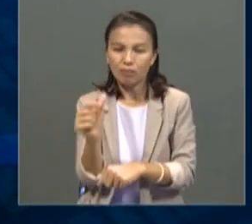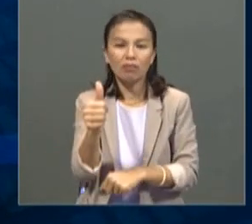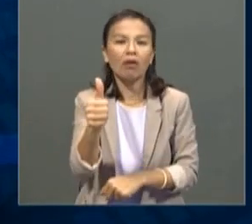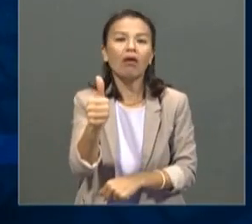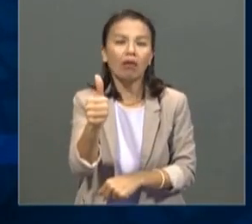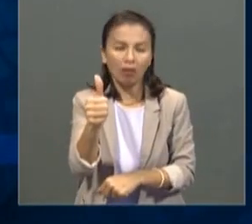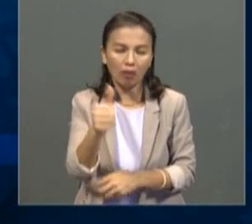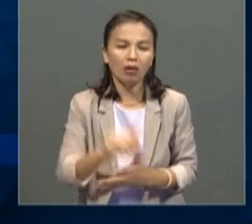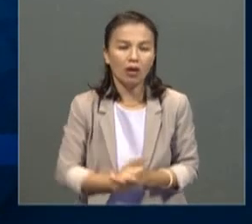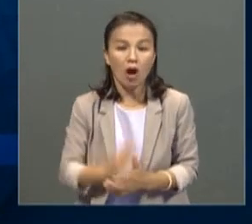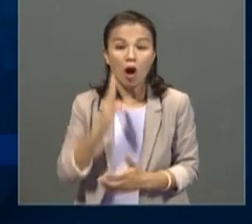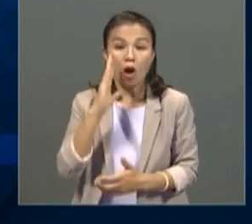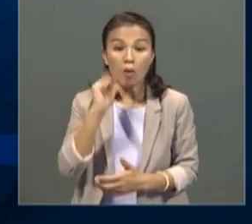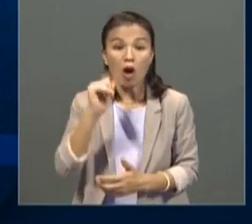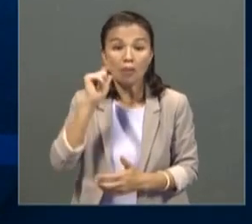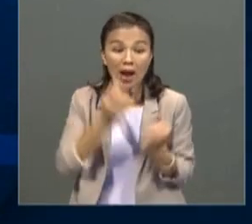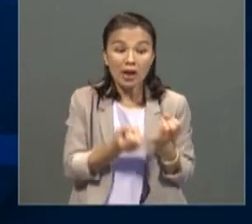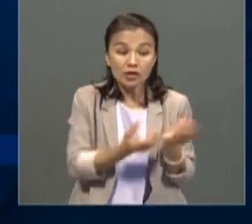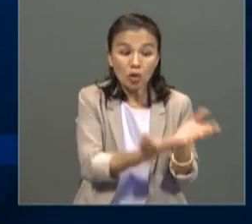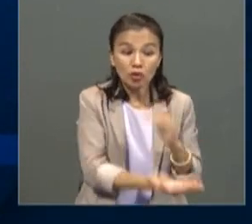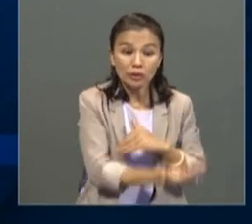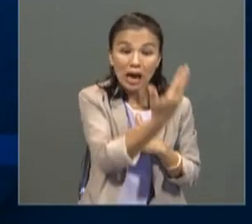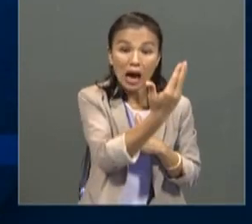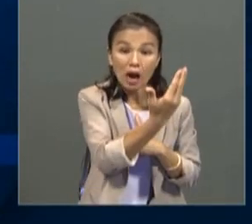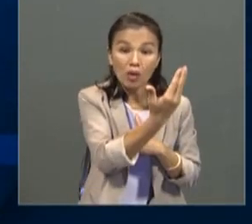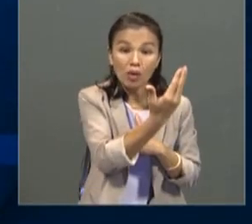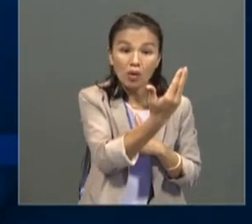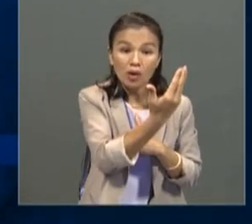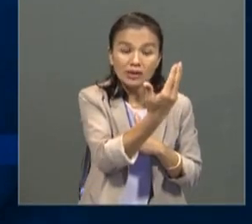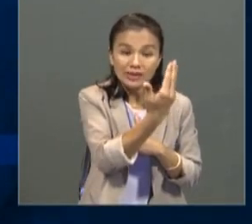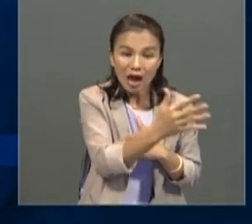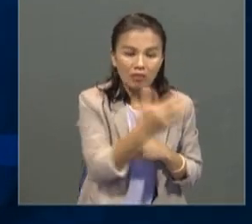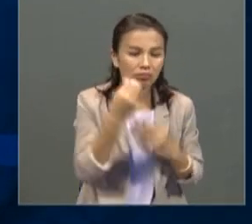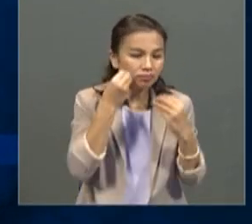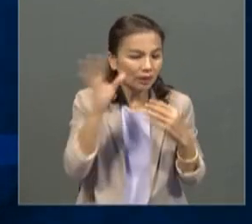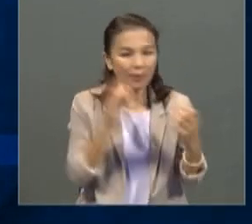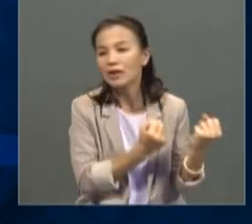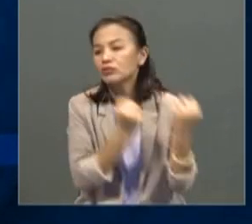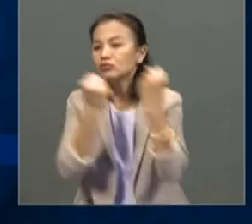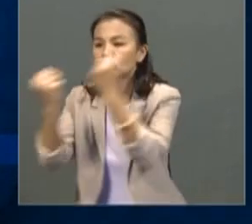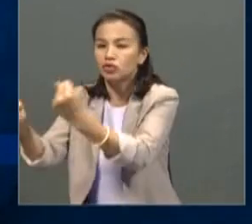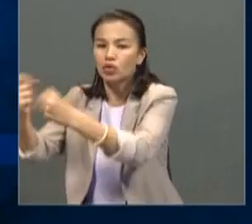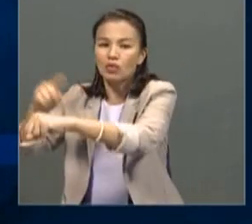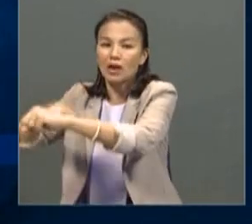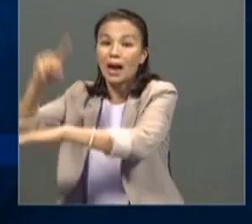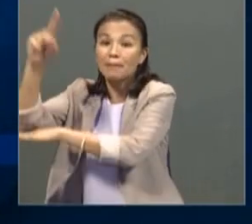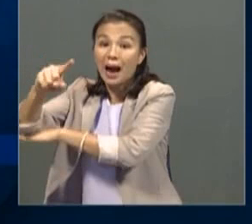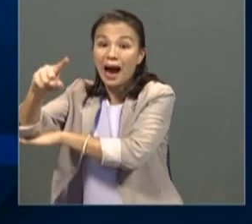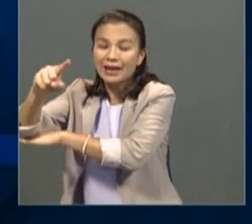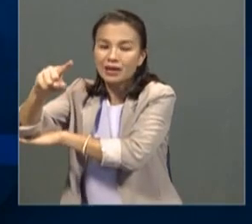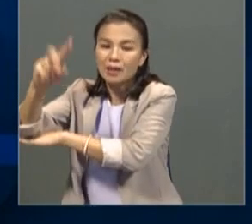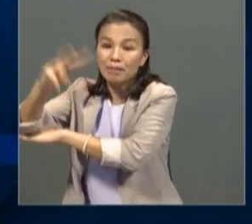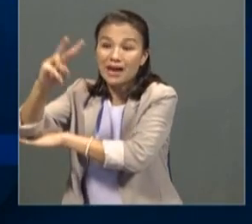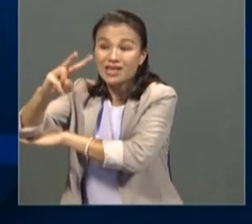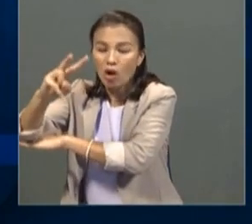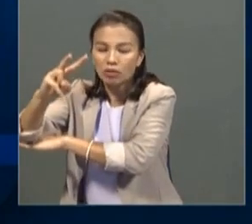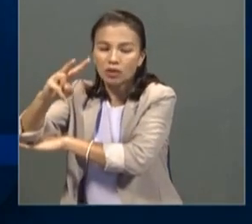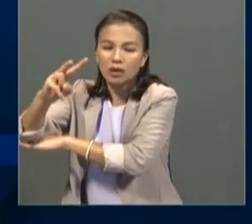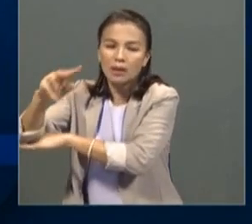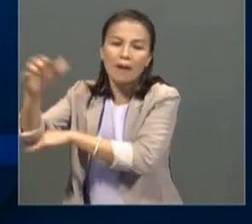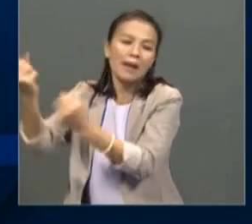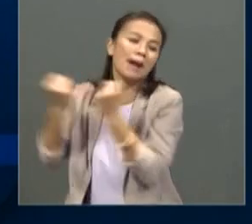ကိုနိုင်ဝက်နဲ့သတ်မှတ်ပြီးတော့အမြန်ဆုံးအချင်းချုပ်ပြီးတော့လောက်အောင်မှဖြစ်ပါတယ်။ဒါကြောင့်မိဘတွေကလာပုံမယ်ညနေဆိုလာတခါ